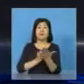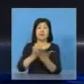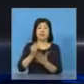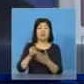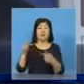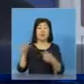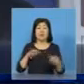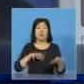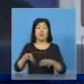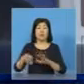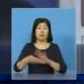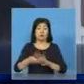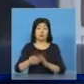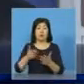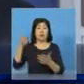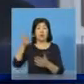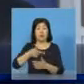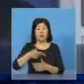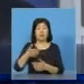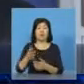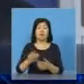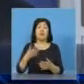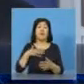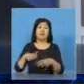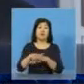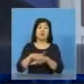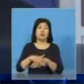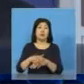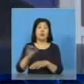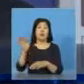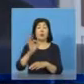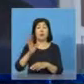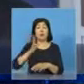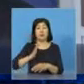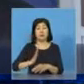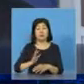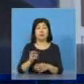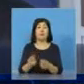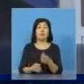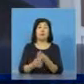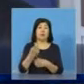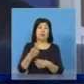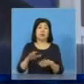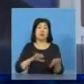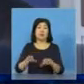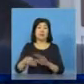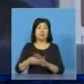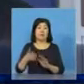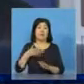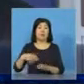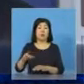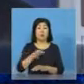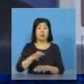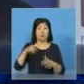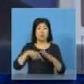грамотности среди населения нашей области также призывы к нулевой терпимости к проявлениям коррупции нашего области среди населения